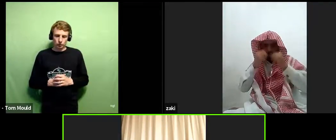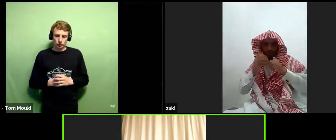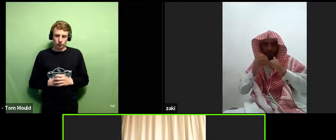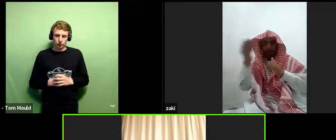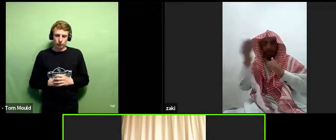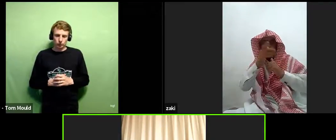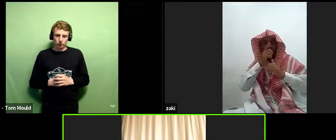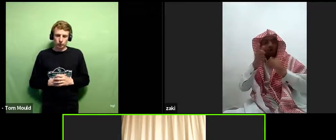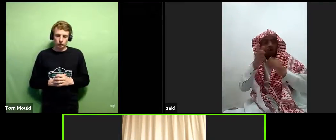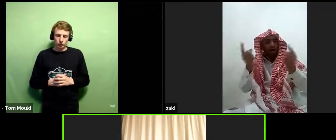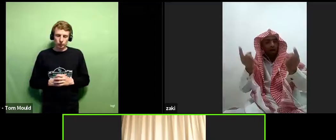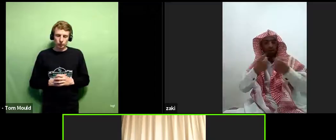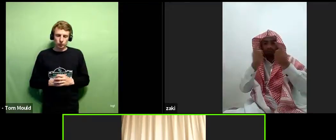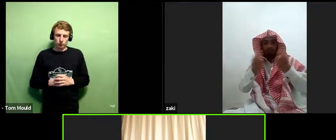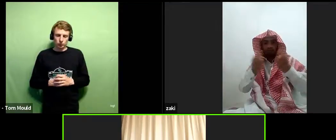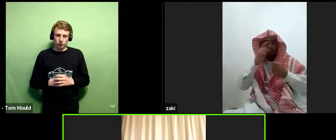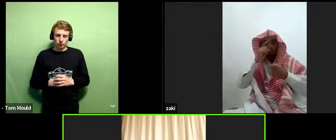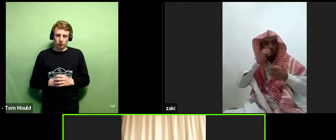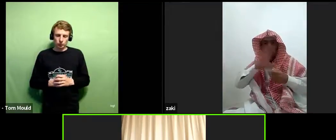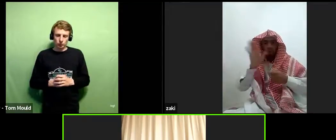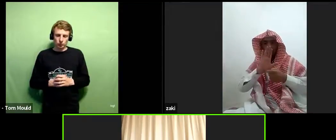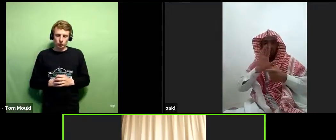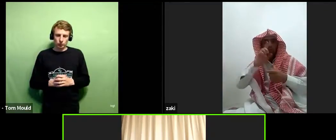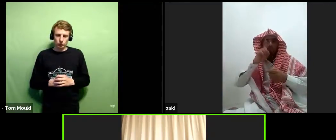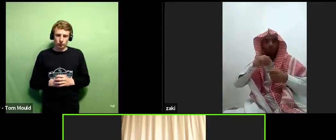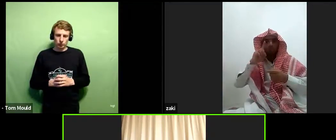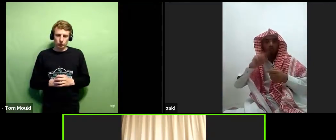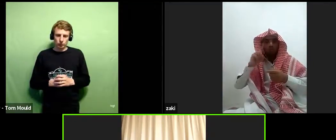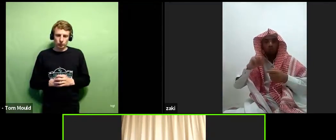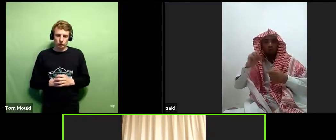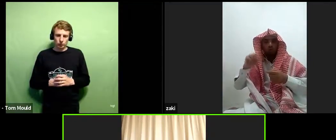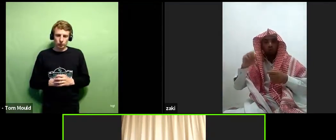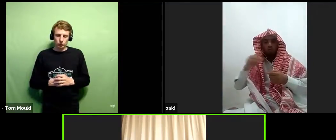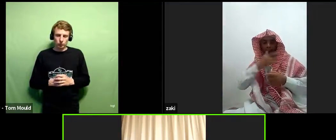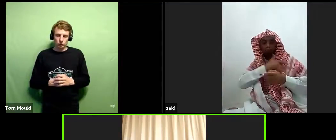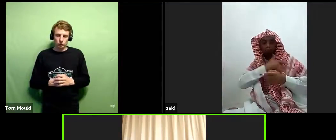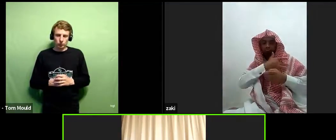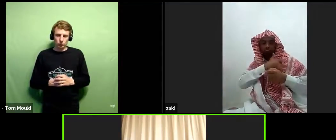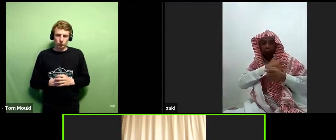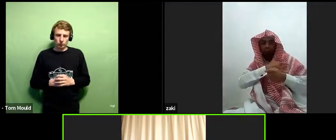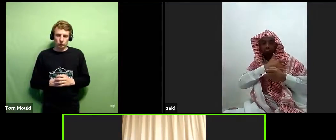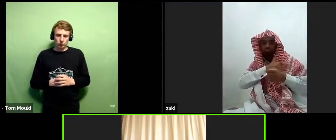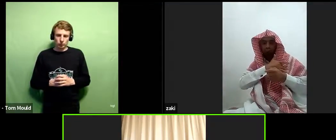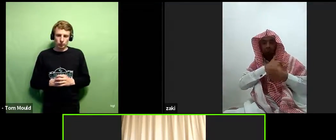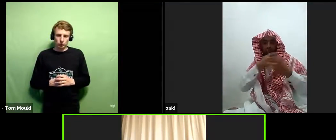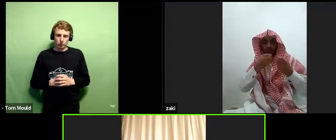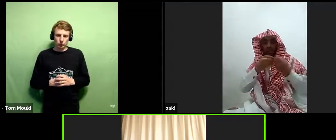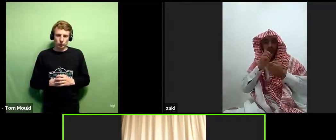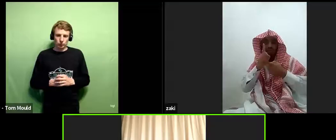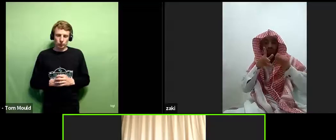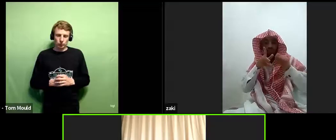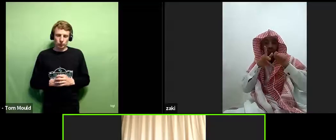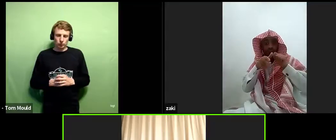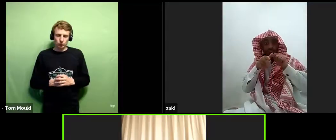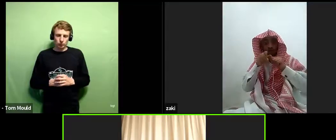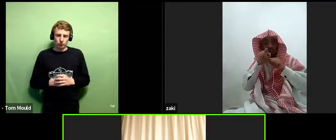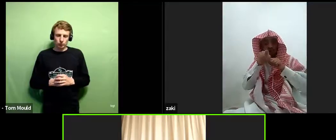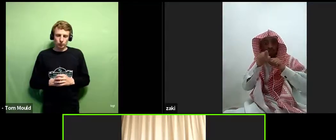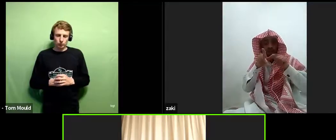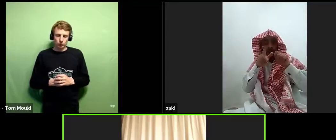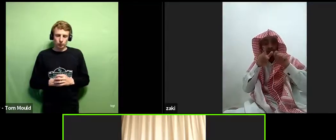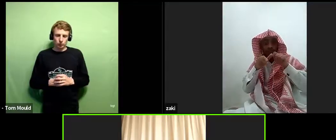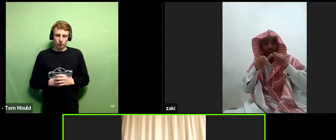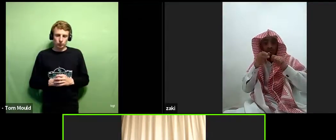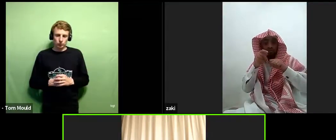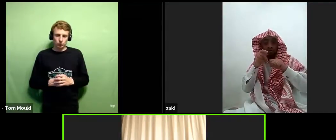أن يجدد النية كل ليلة إلا إذا قطع تلك النية بما